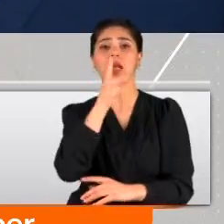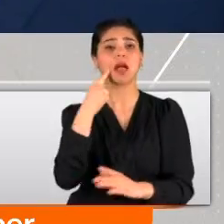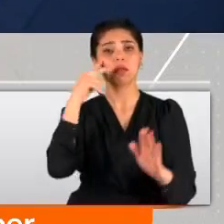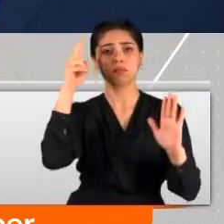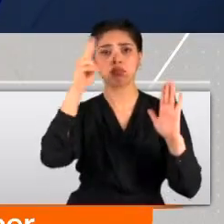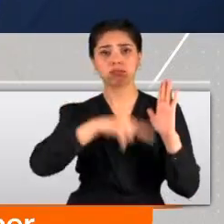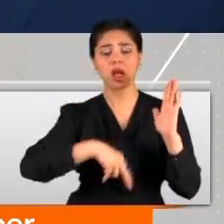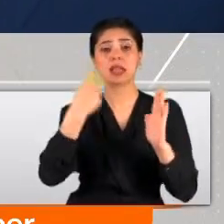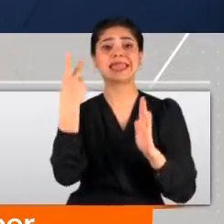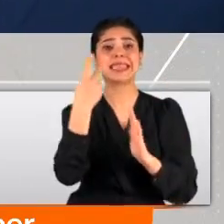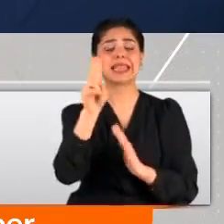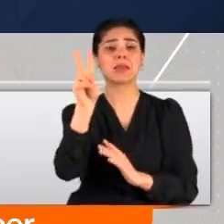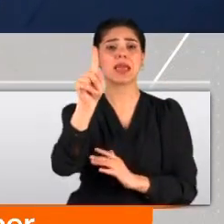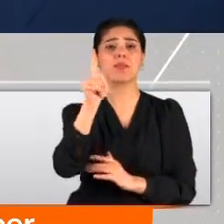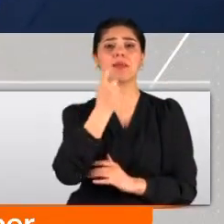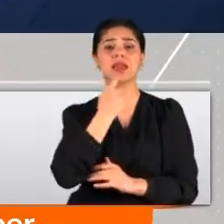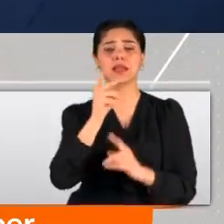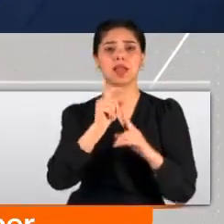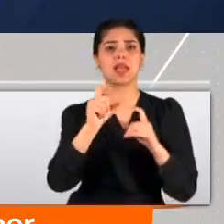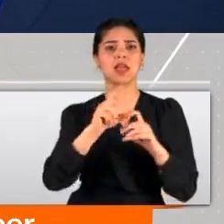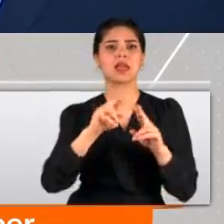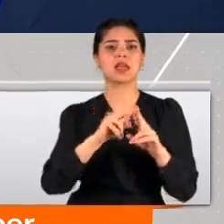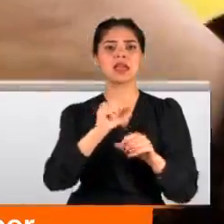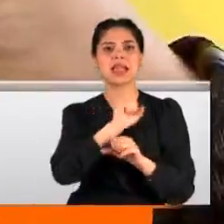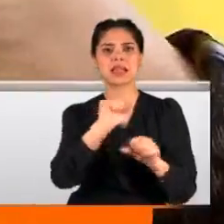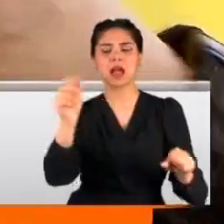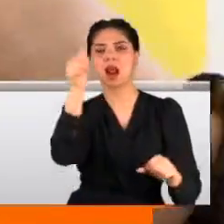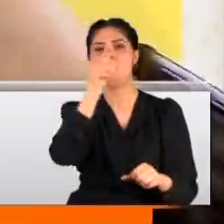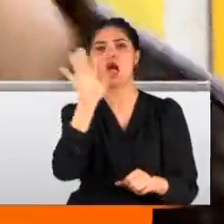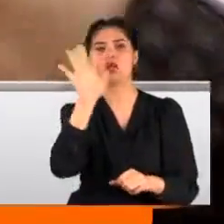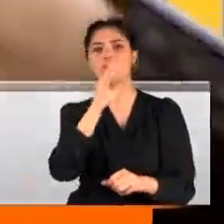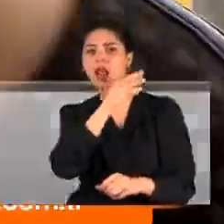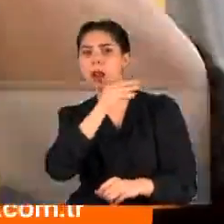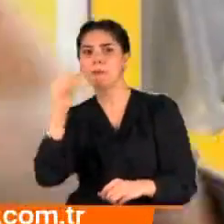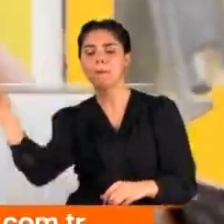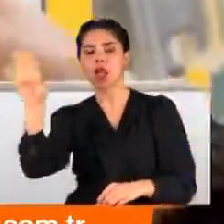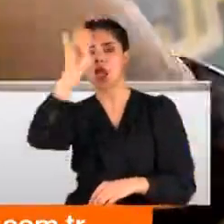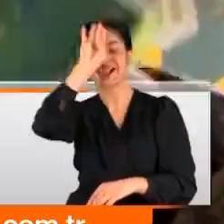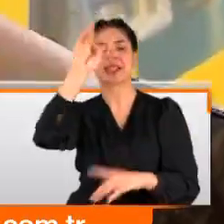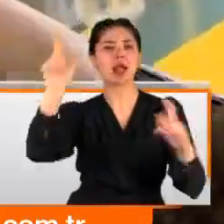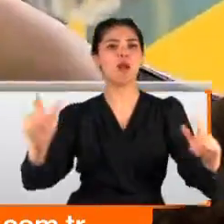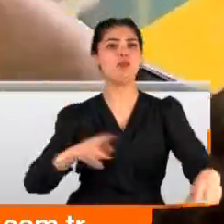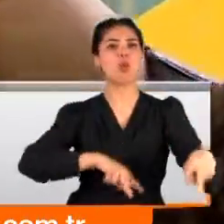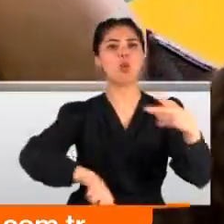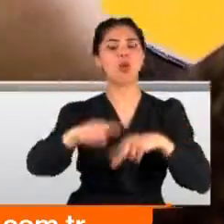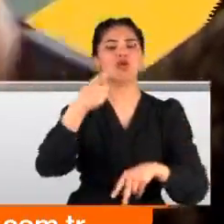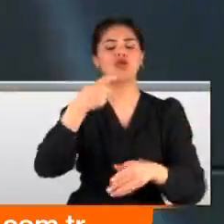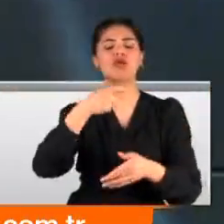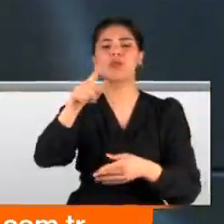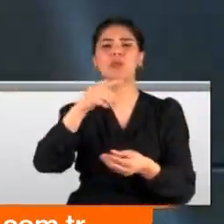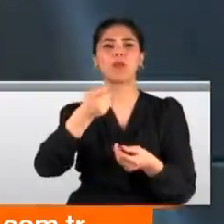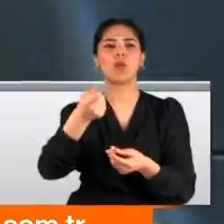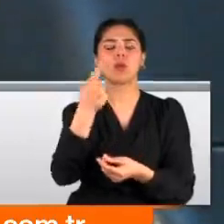söylüyor? 2021 yılında İSKİ'nin zararı 650 milyon. İstanbul'daki ulaşım ücretlerine de %29'luk zam